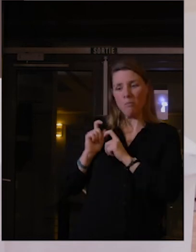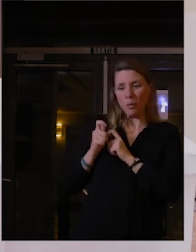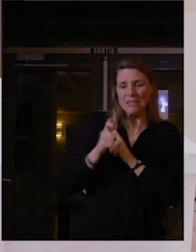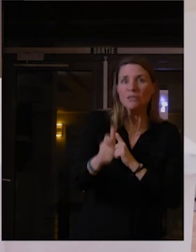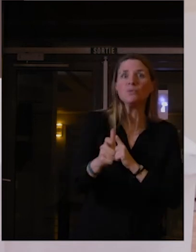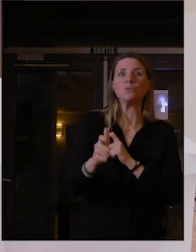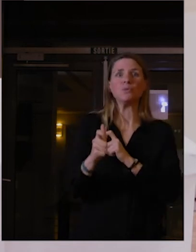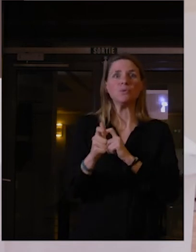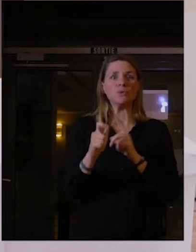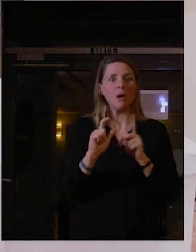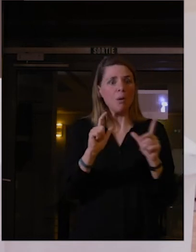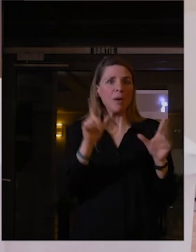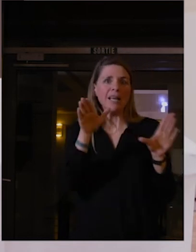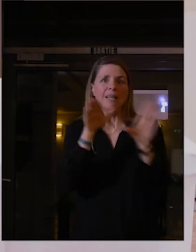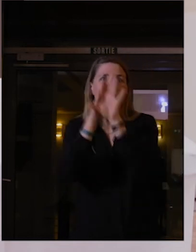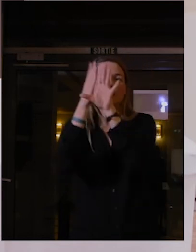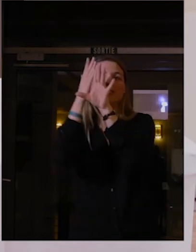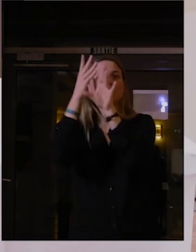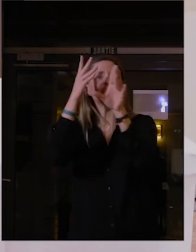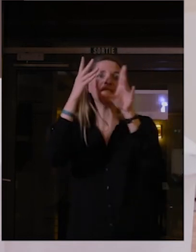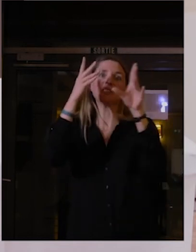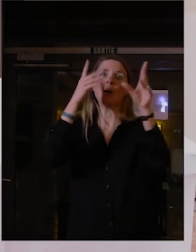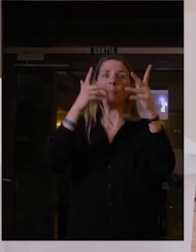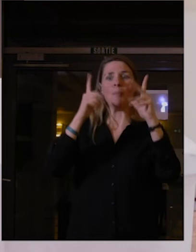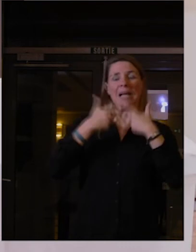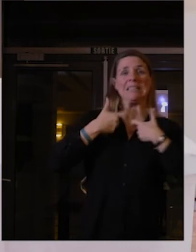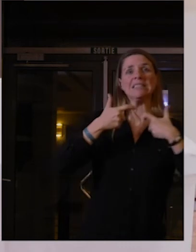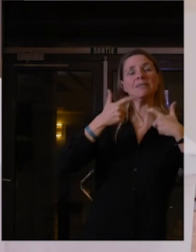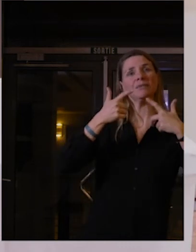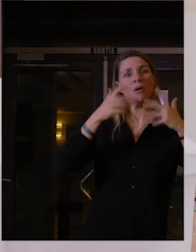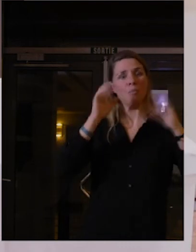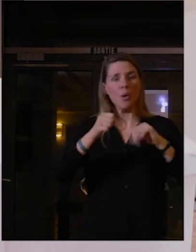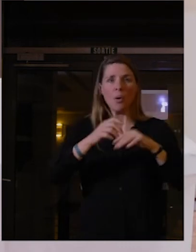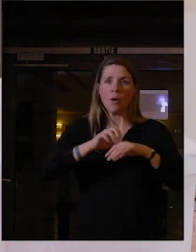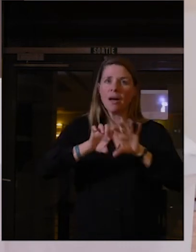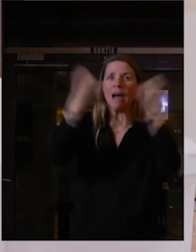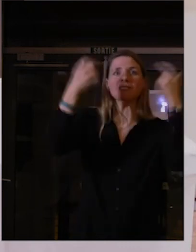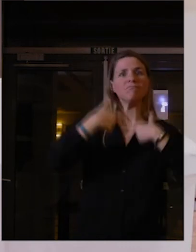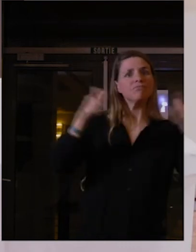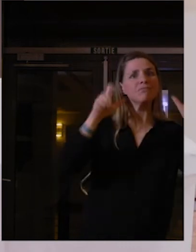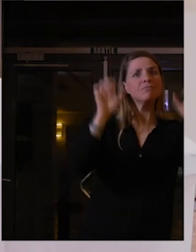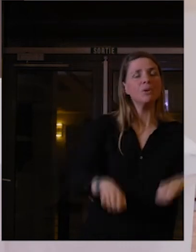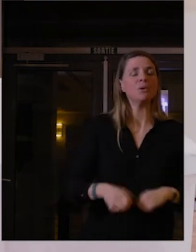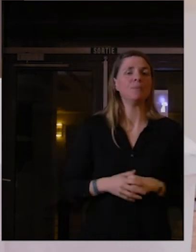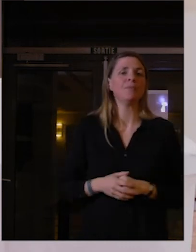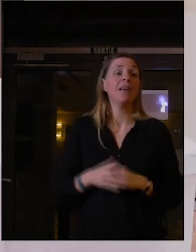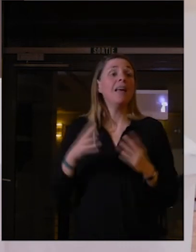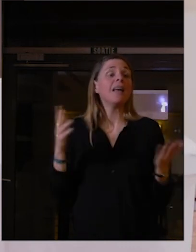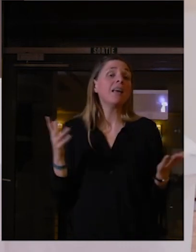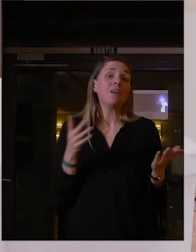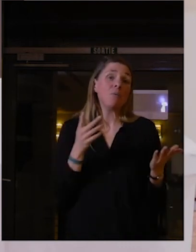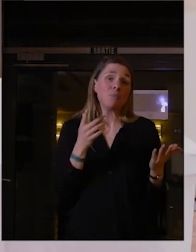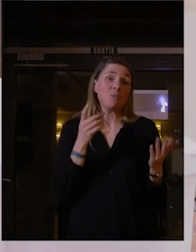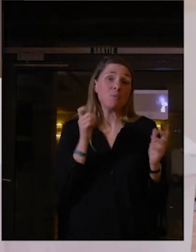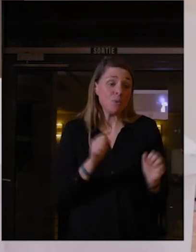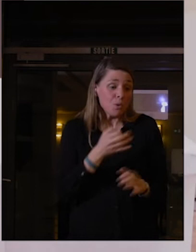déconstruction et de juste dire en fait souvent il manque pas grand chose, parce que juste le fait de